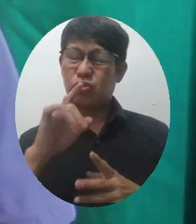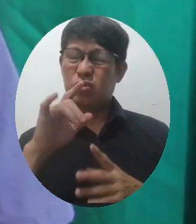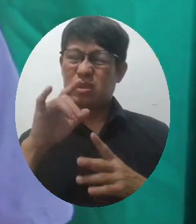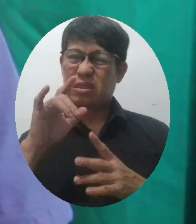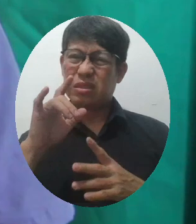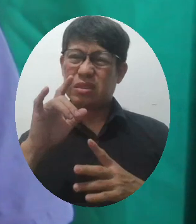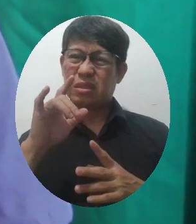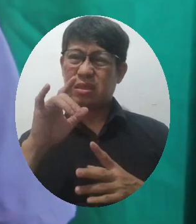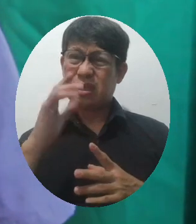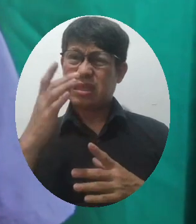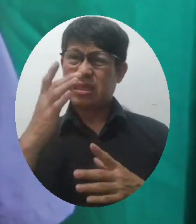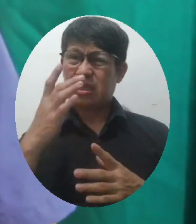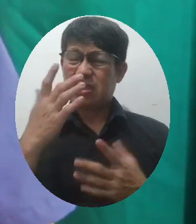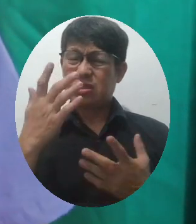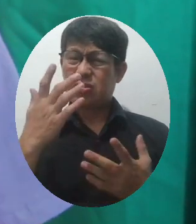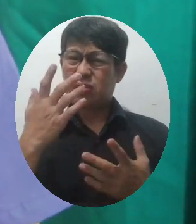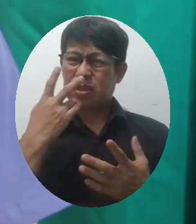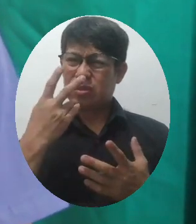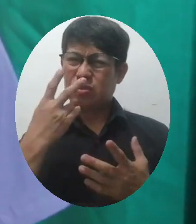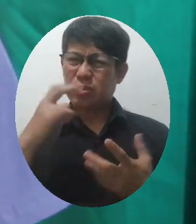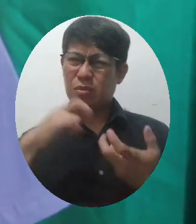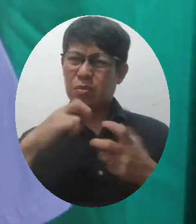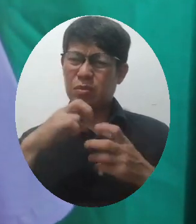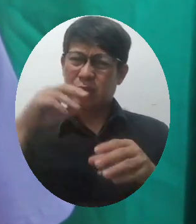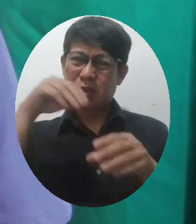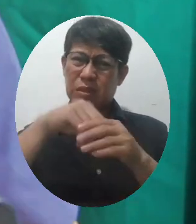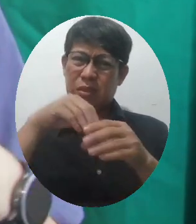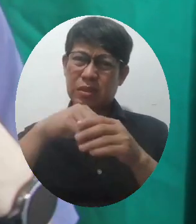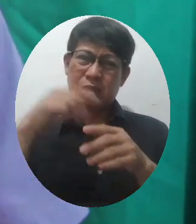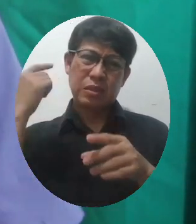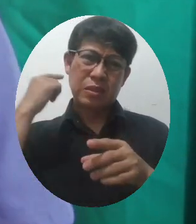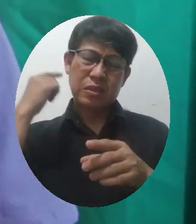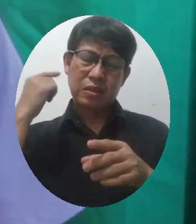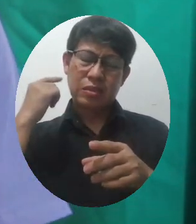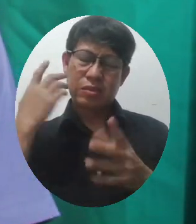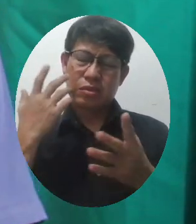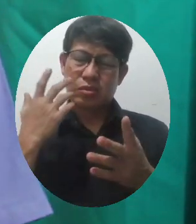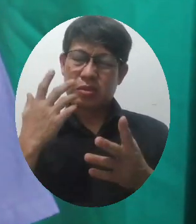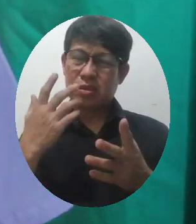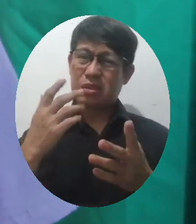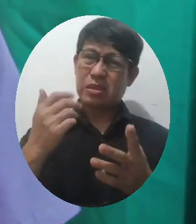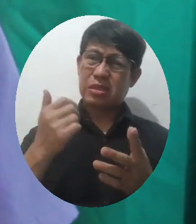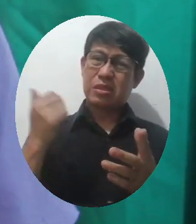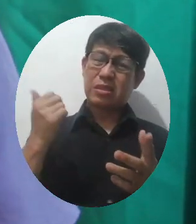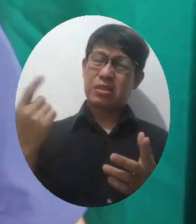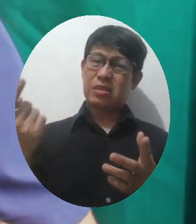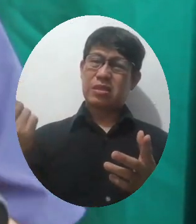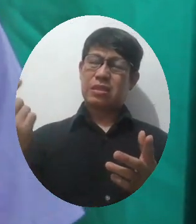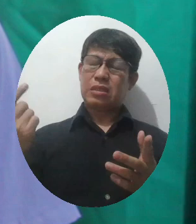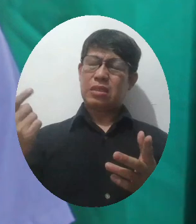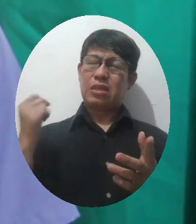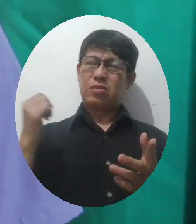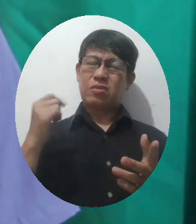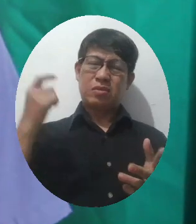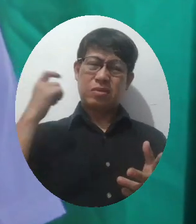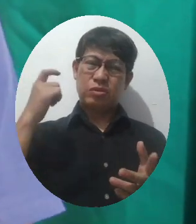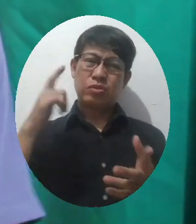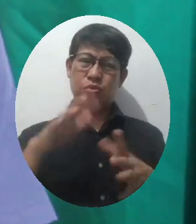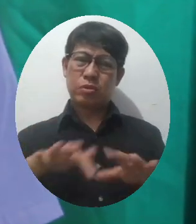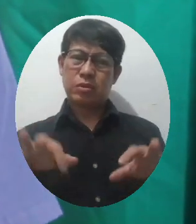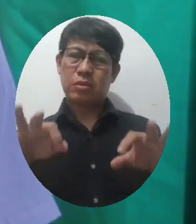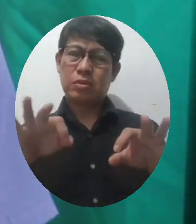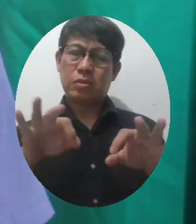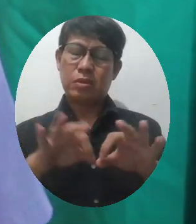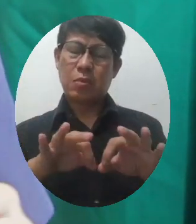effect niya nandun lang, no? So maraming mga pasyente din na natatakot uminom ng gamot o maglagay ng gamot kasi akala nila na makakasama ito. This is the